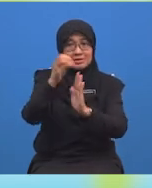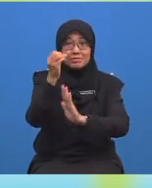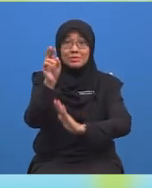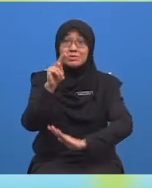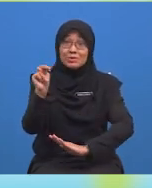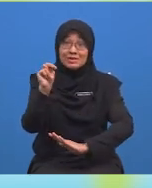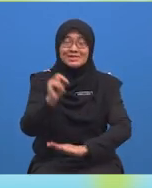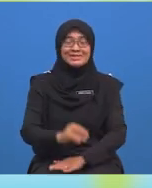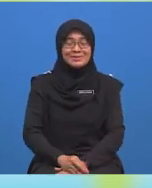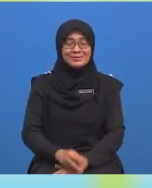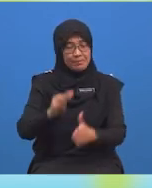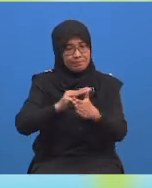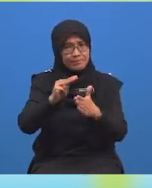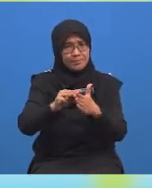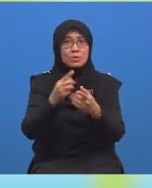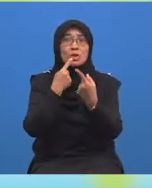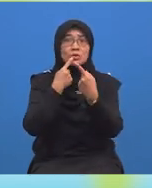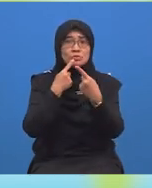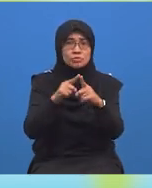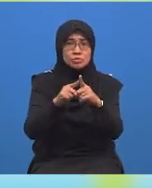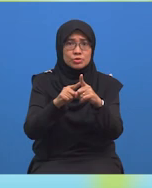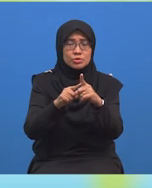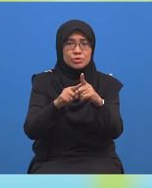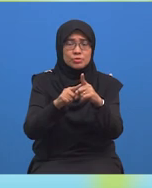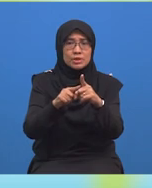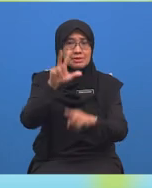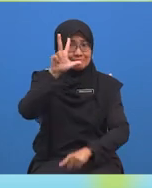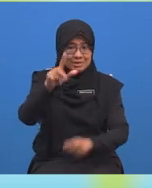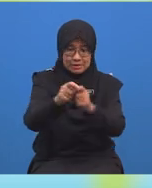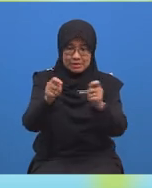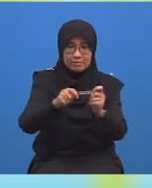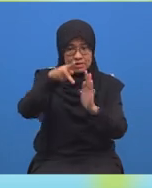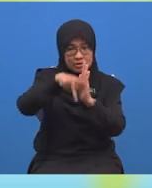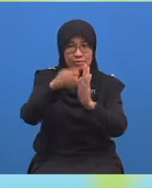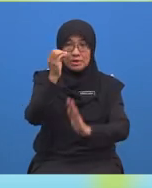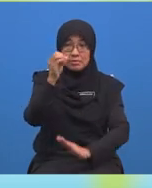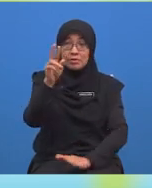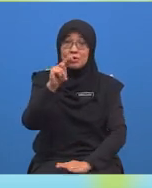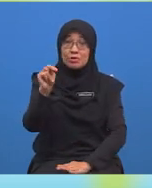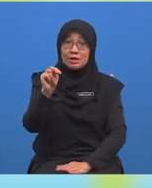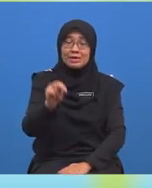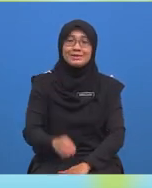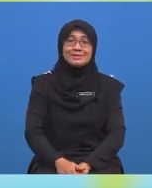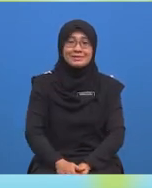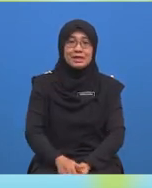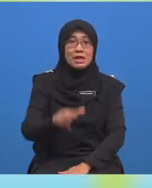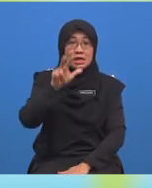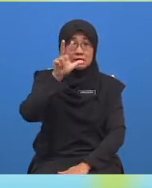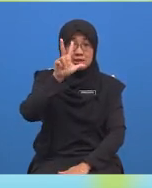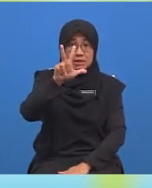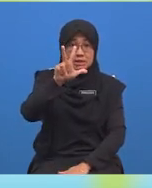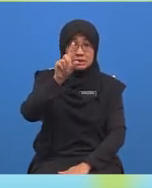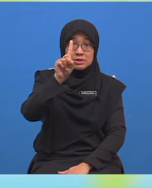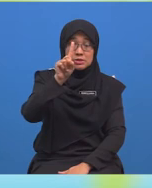perpuluhan. Maka, jawapan akhir adalah tiga tempat perpuluhan iaitu